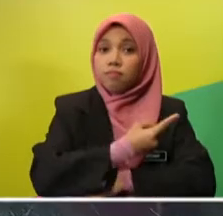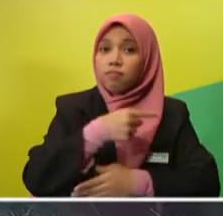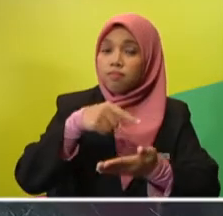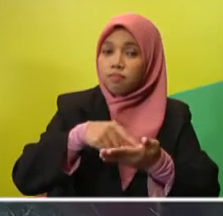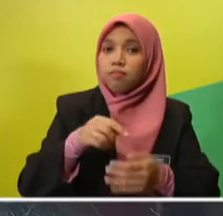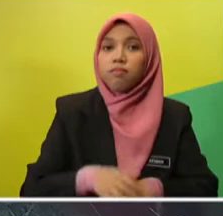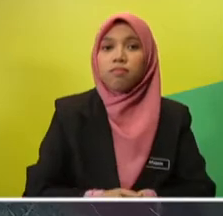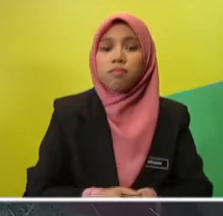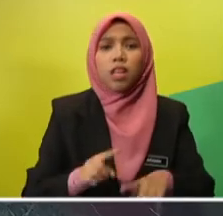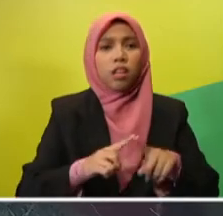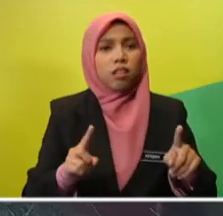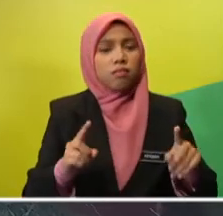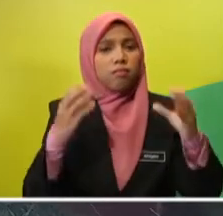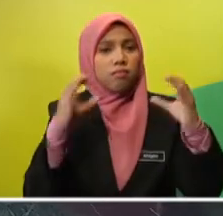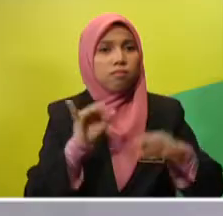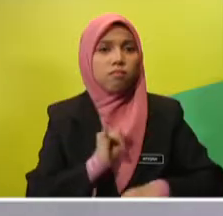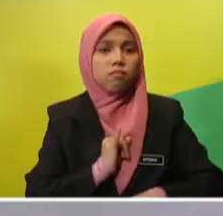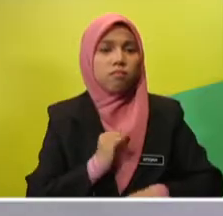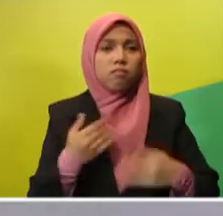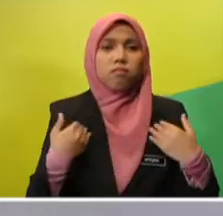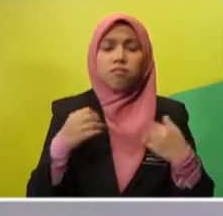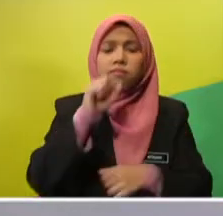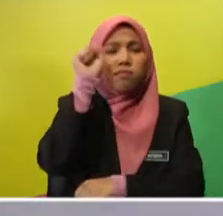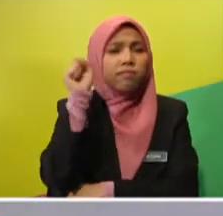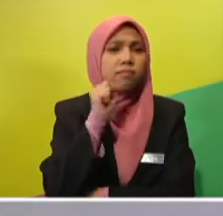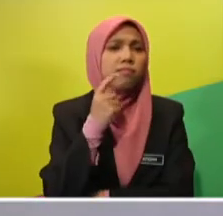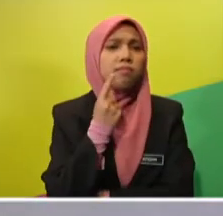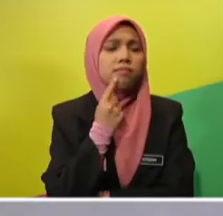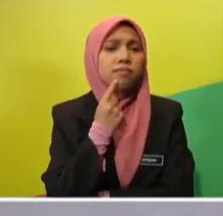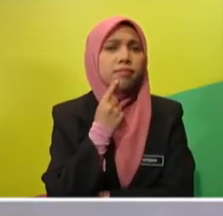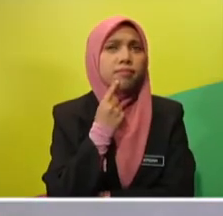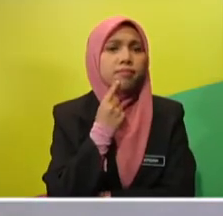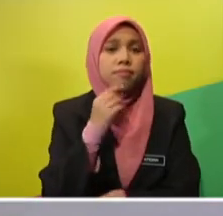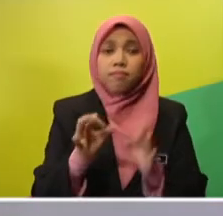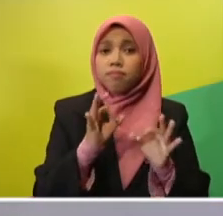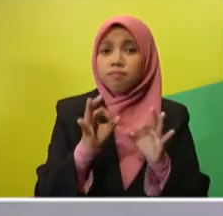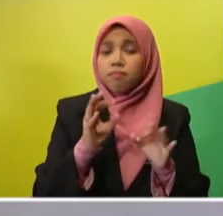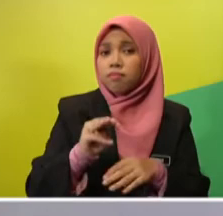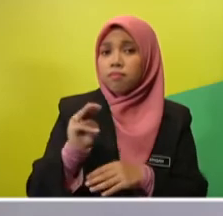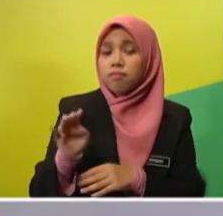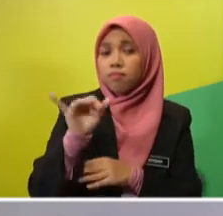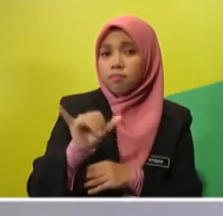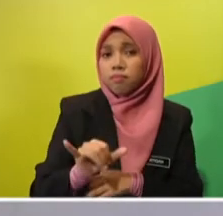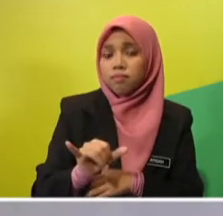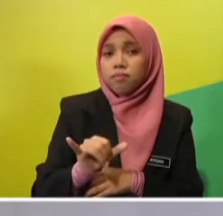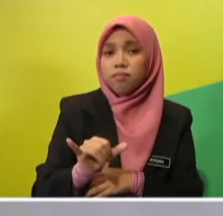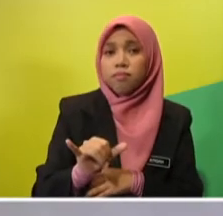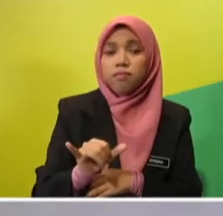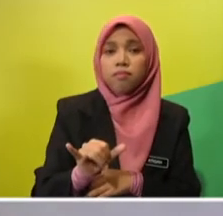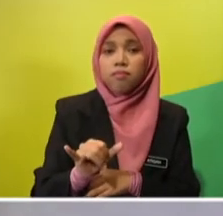ada persoalan ni. Katakanlah kalau murid-murid yang sedang menonton hari ini mungkin